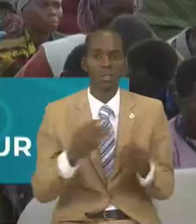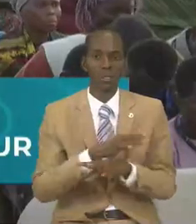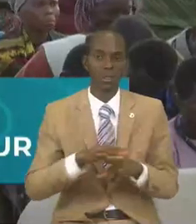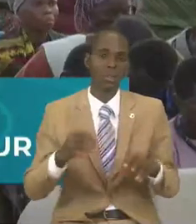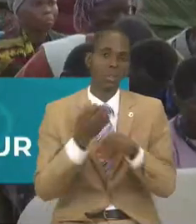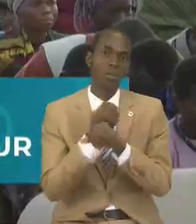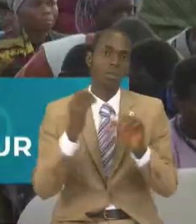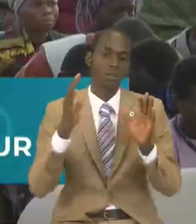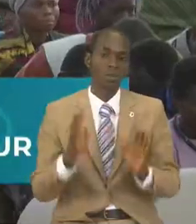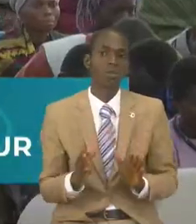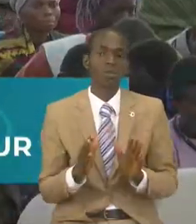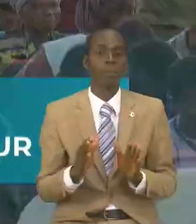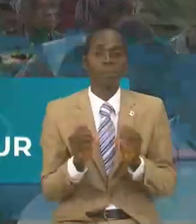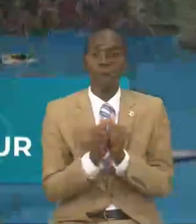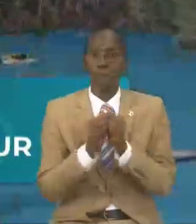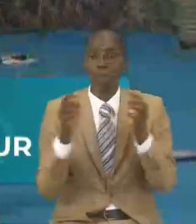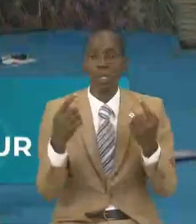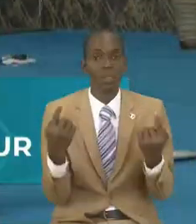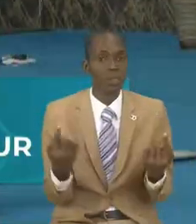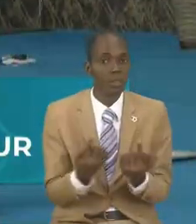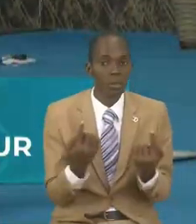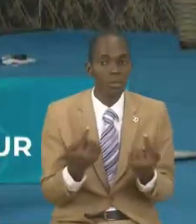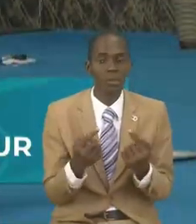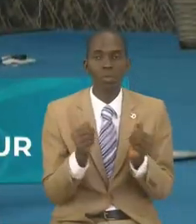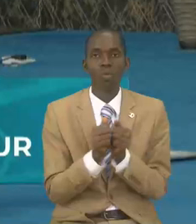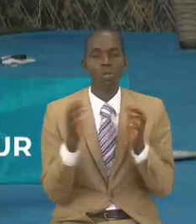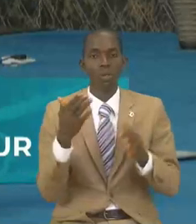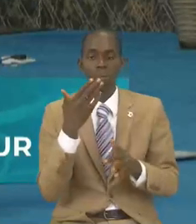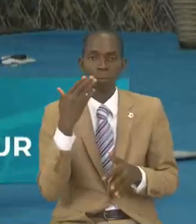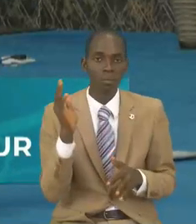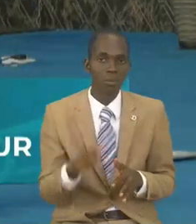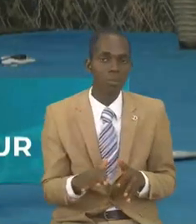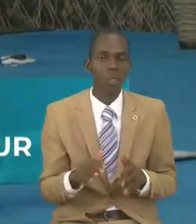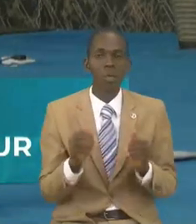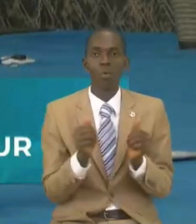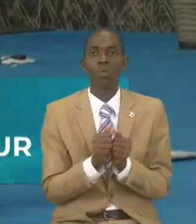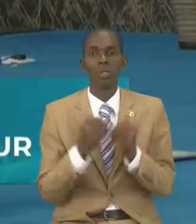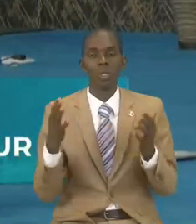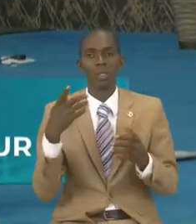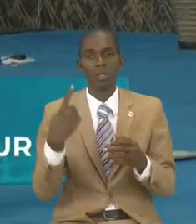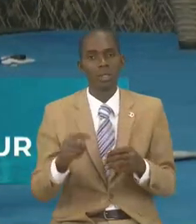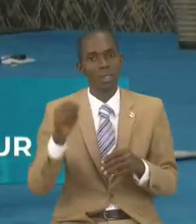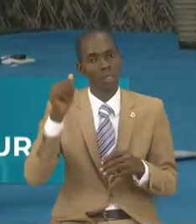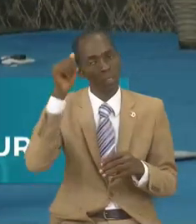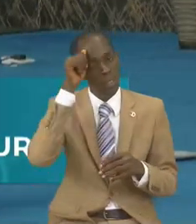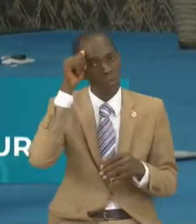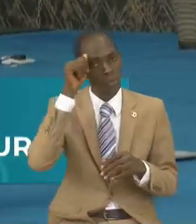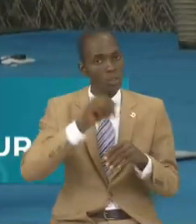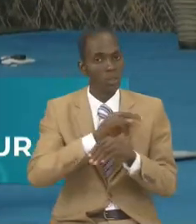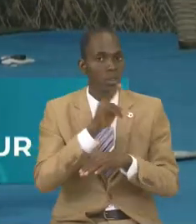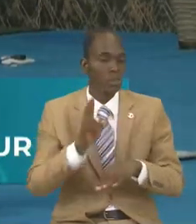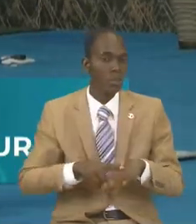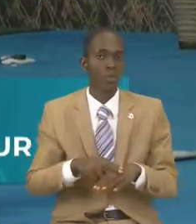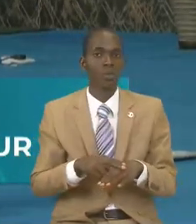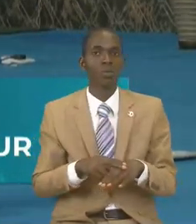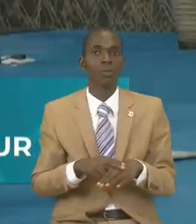sans péché. Sans péché, sans mal, sans la nature adamique, sans